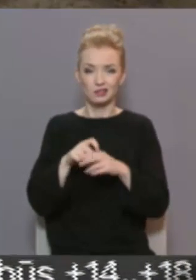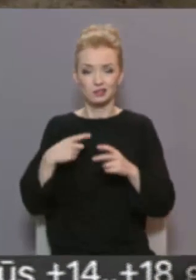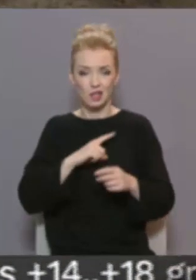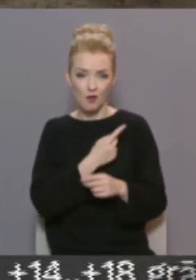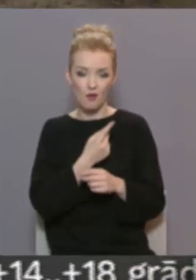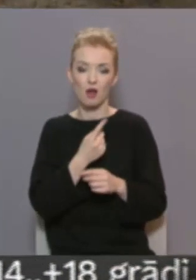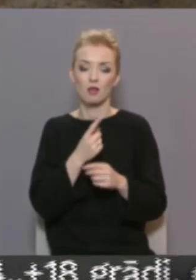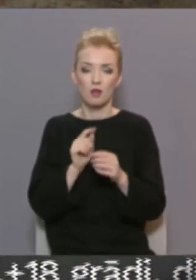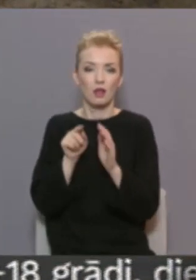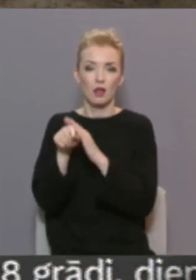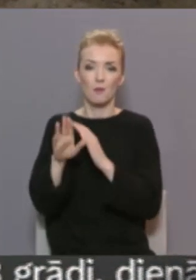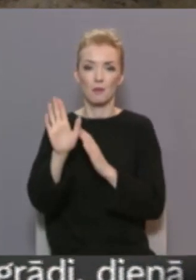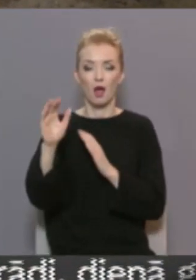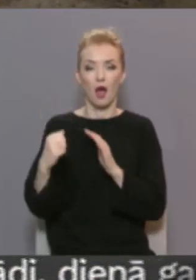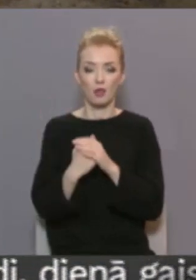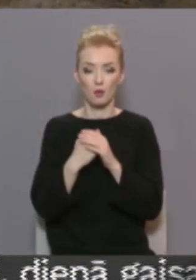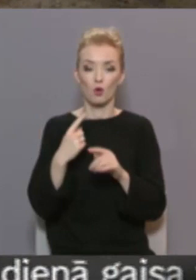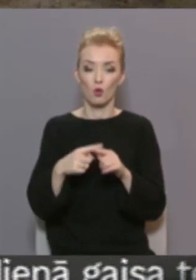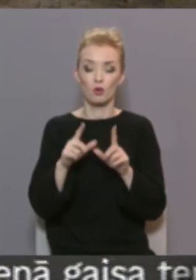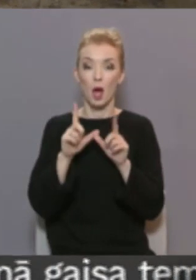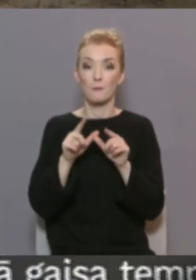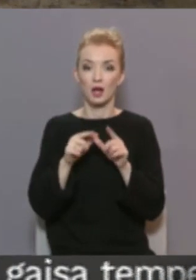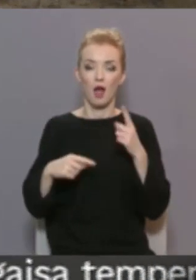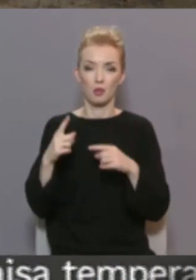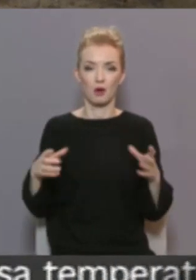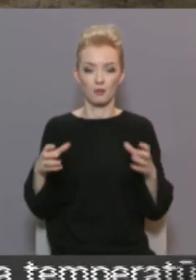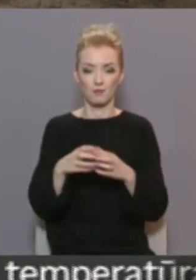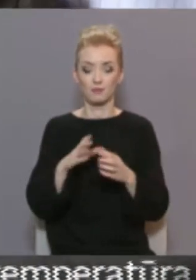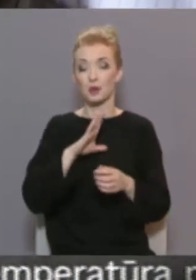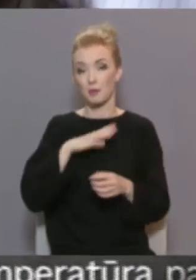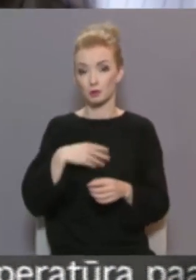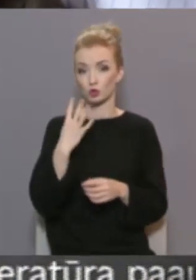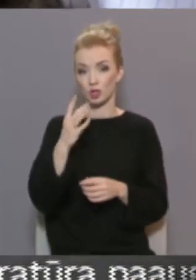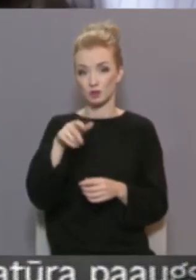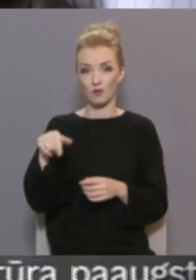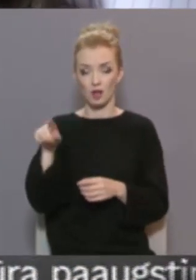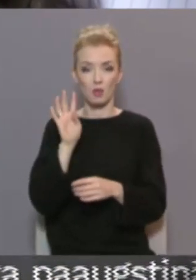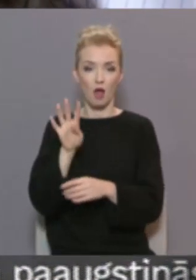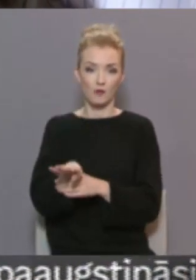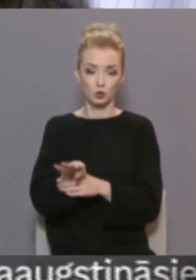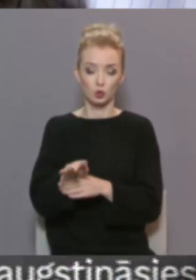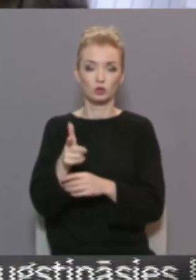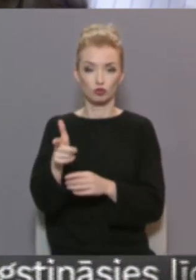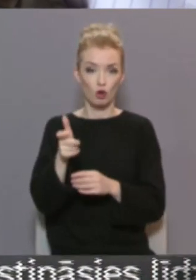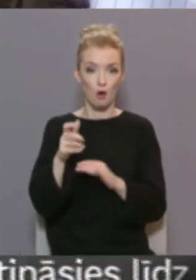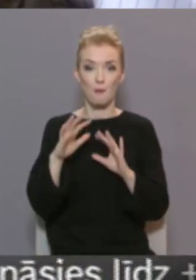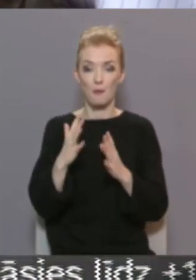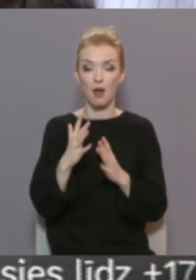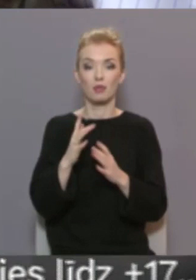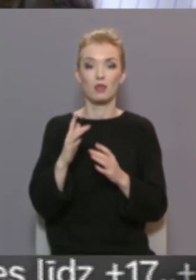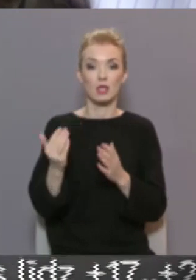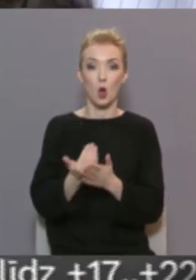pie atbalstītājiem, un daļa aprīlī atkal apvienojās. Vēlāk 4 piesprieda nāves sodu nošaujot, bet jaunākie